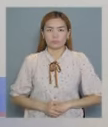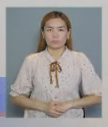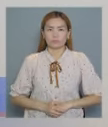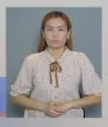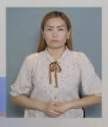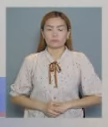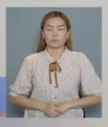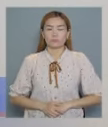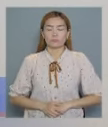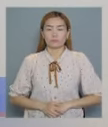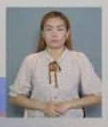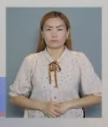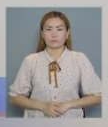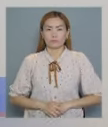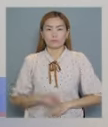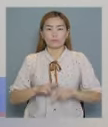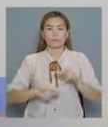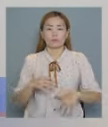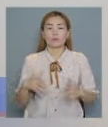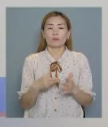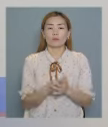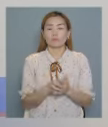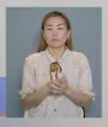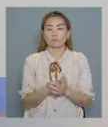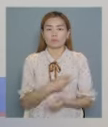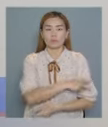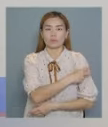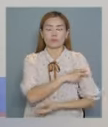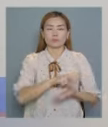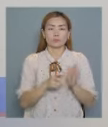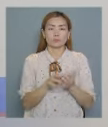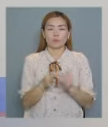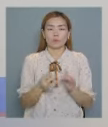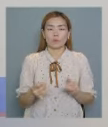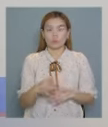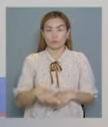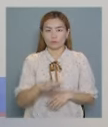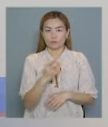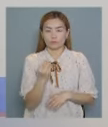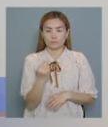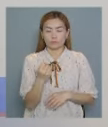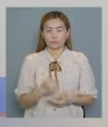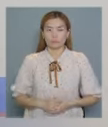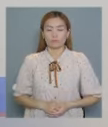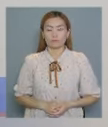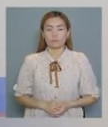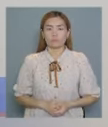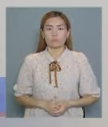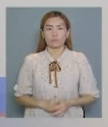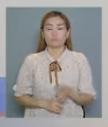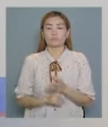в прошлом году начато строительство 5 медицинских пунктов в сельских округах, а также